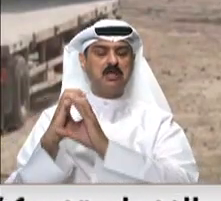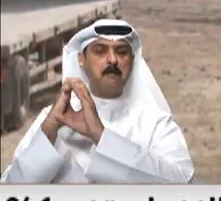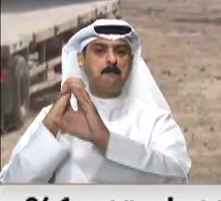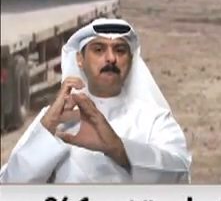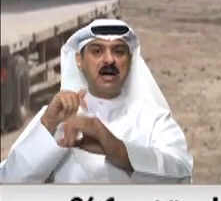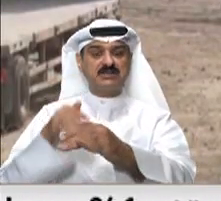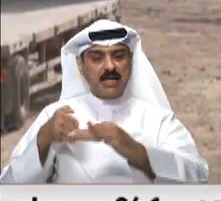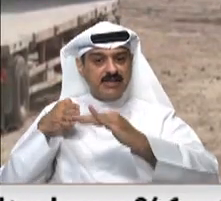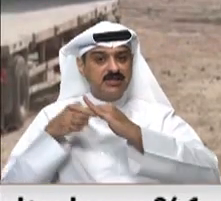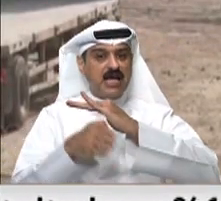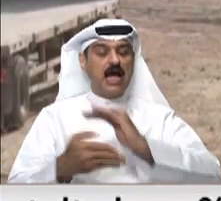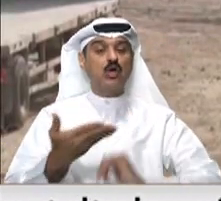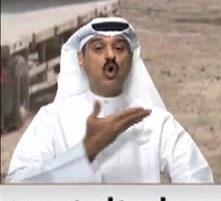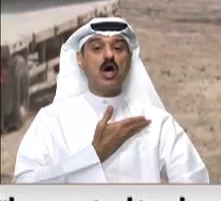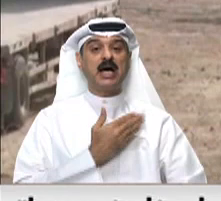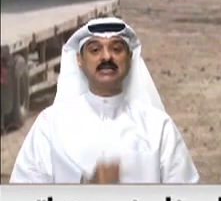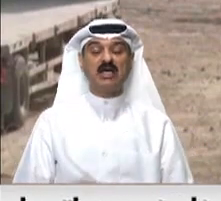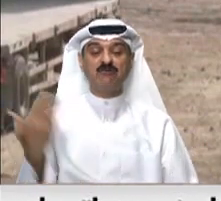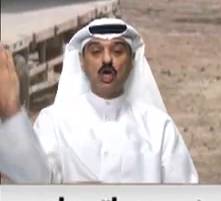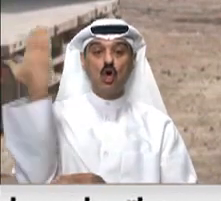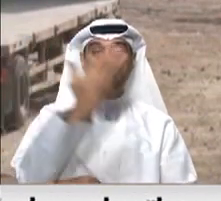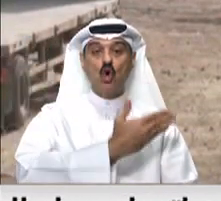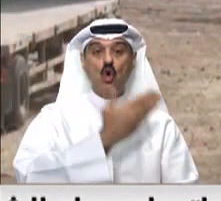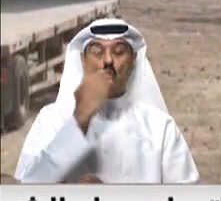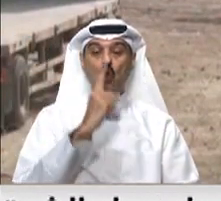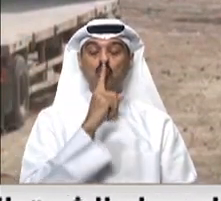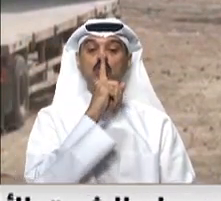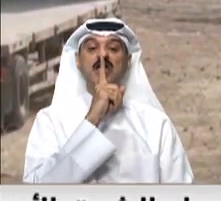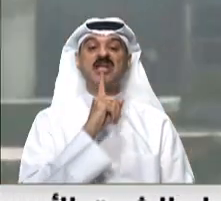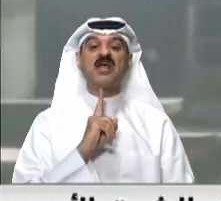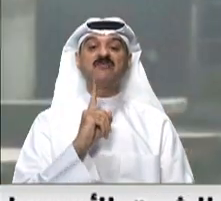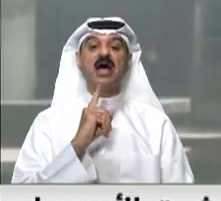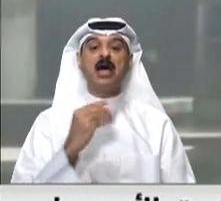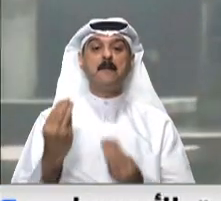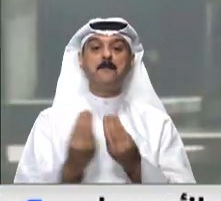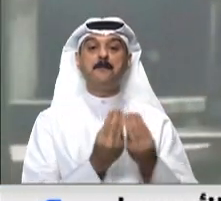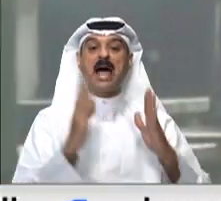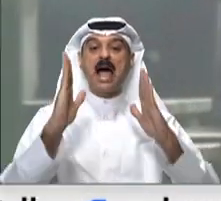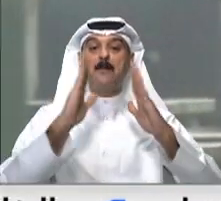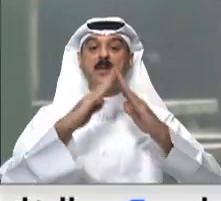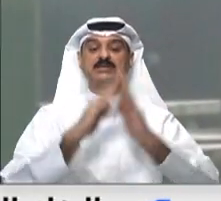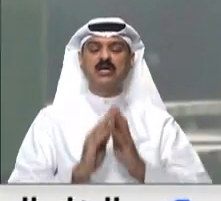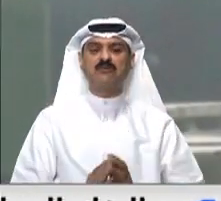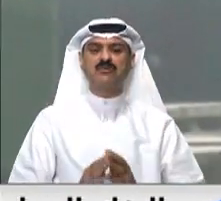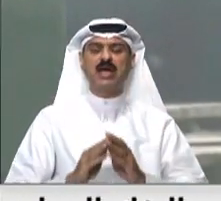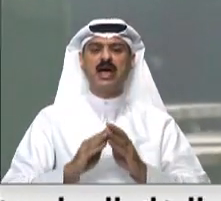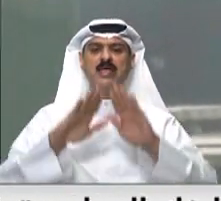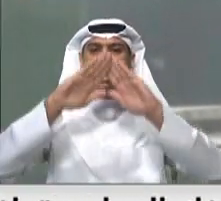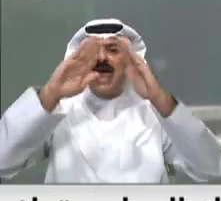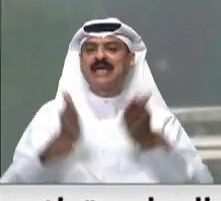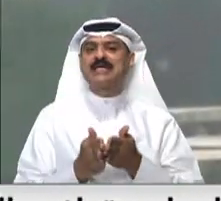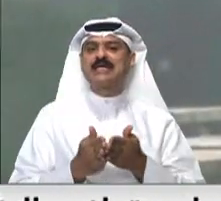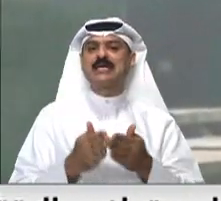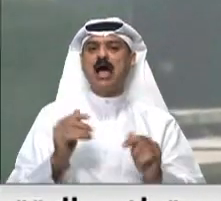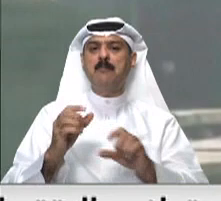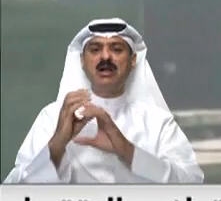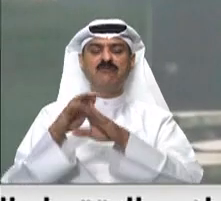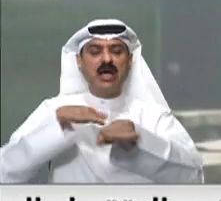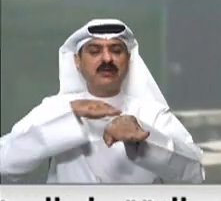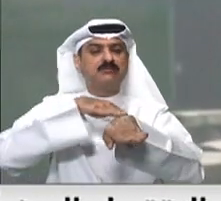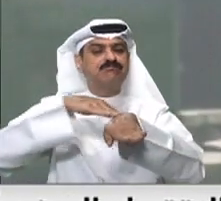غزة اليوم من معبر رفح مع مصر، ليصل إجمالي عدد الشاحنات منذ بداية الحرب على غزة